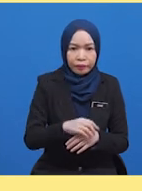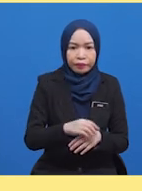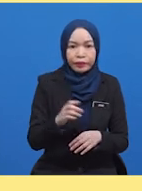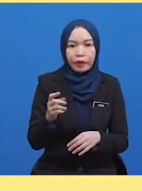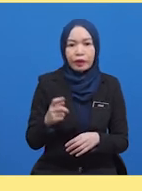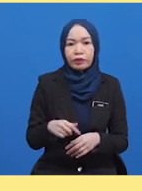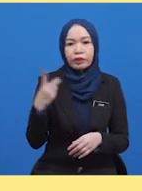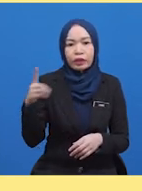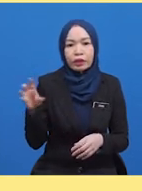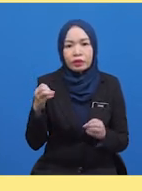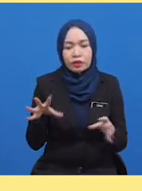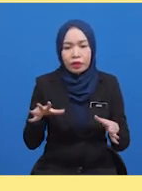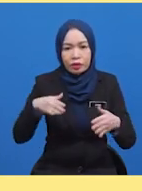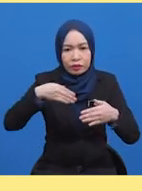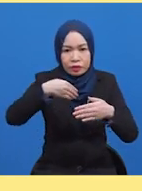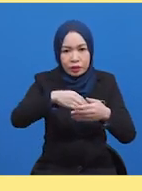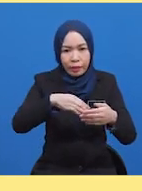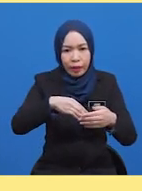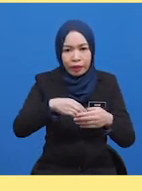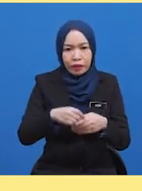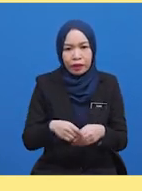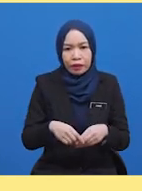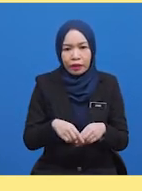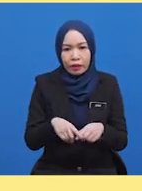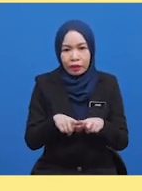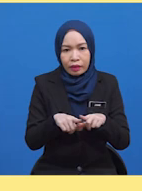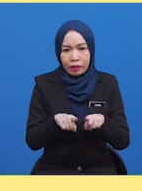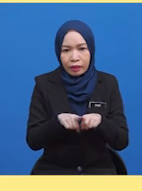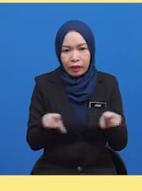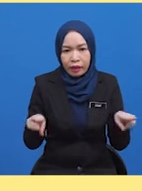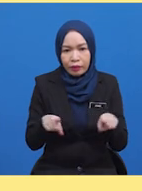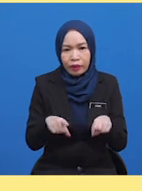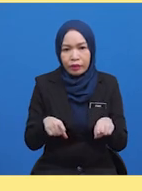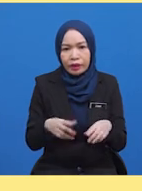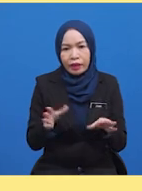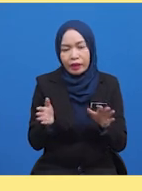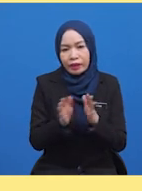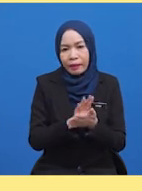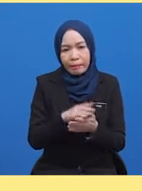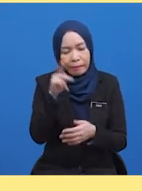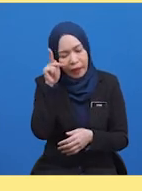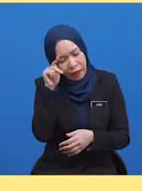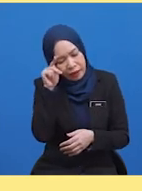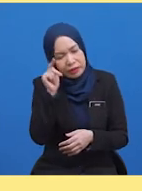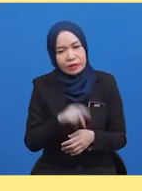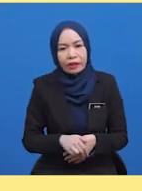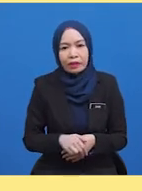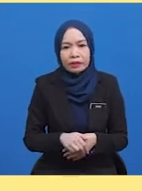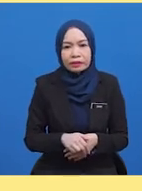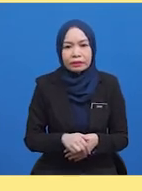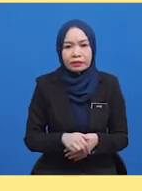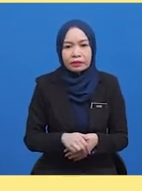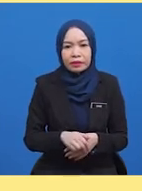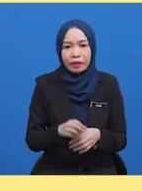pensiun setelah sedar beruntung amat terkejut apabila mendapati bahwa